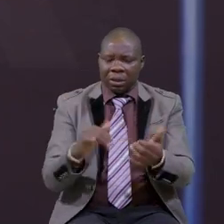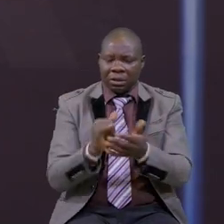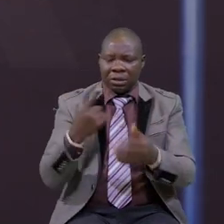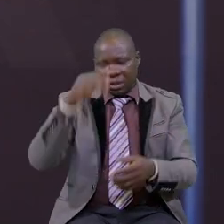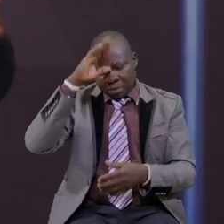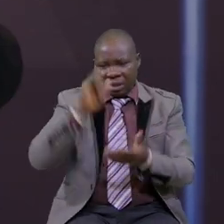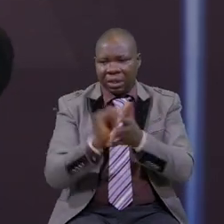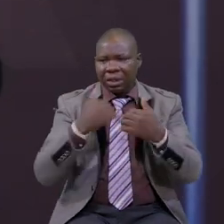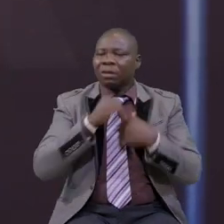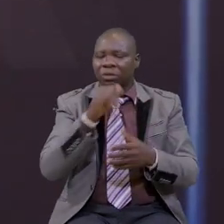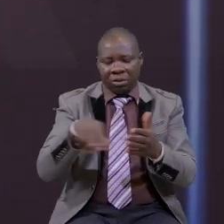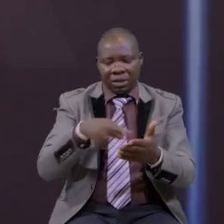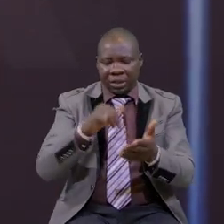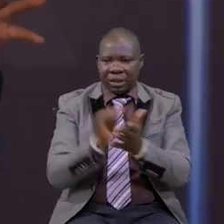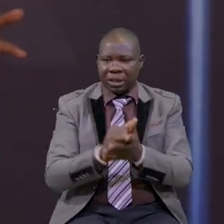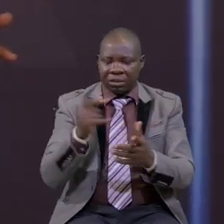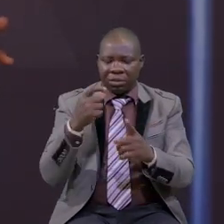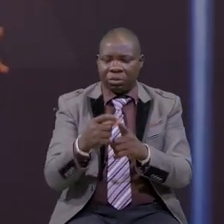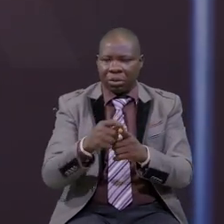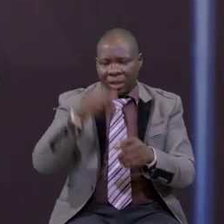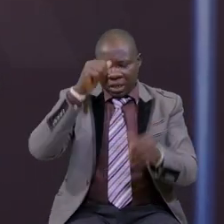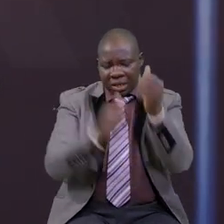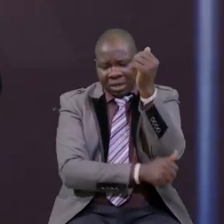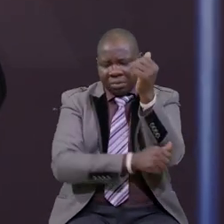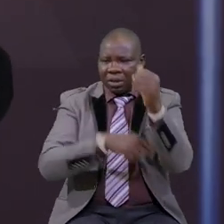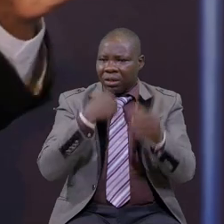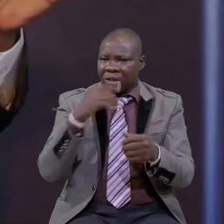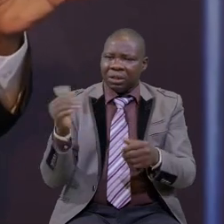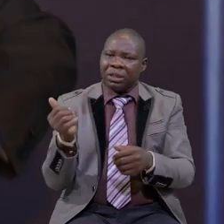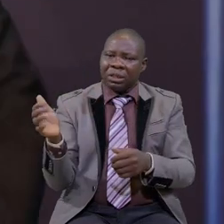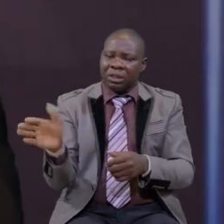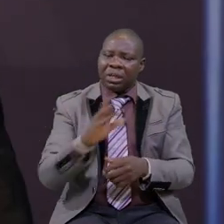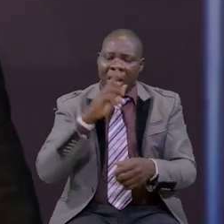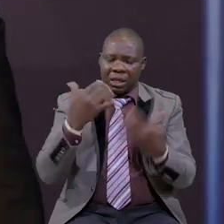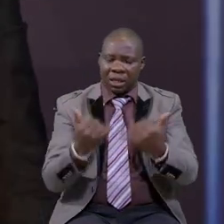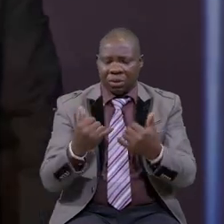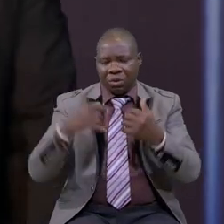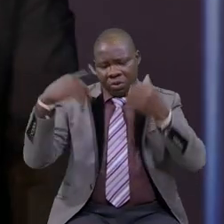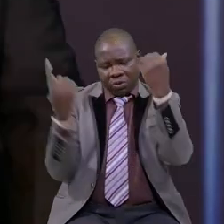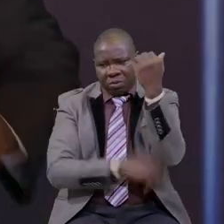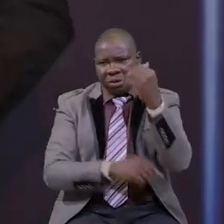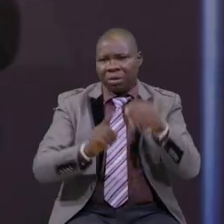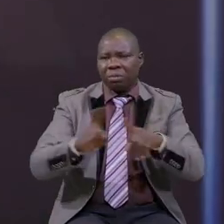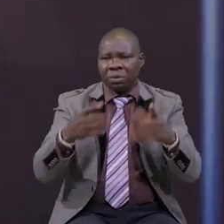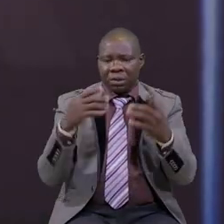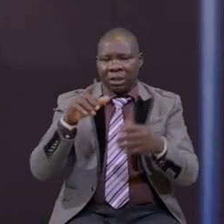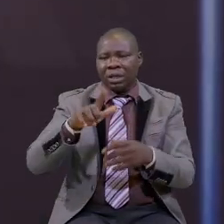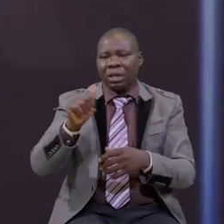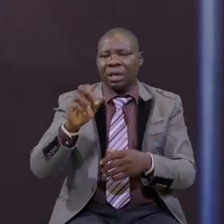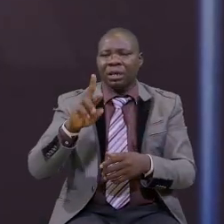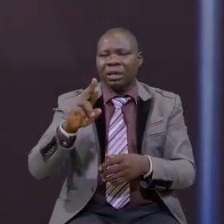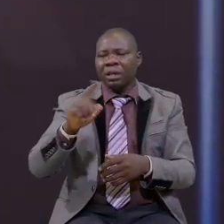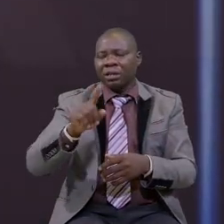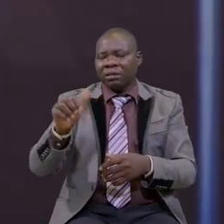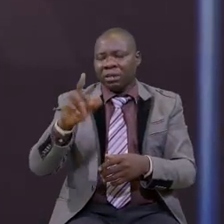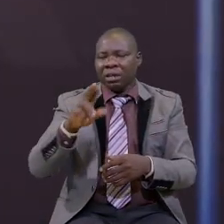qui n'avait pas lu la parole, Abraham a dit, tu es tourmenté et il a les bonnes choses maintenant. Il